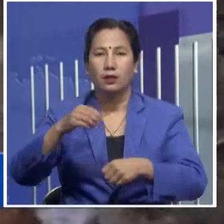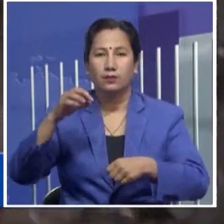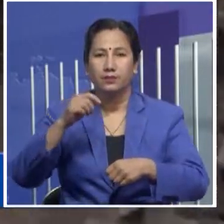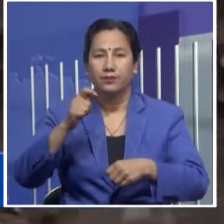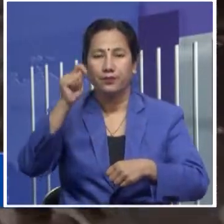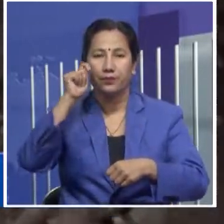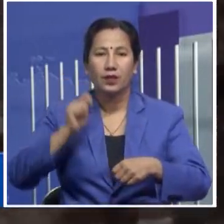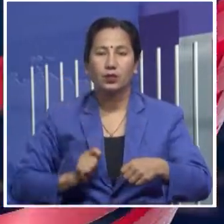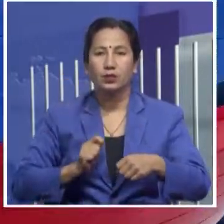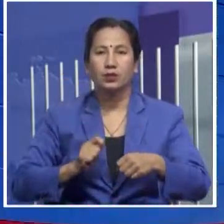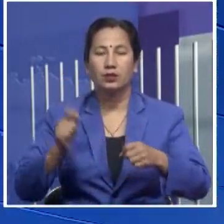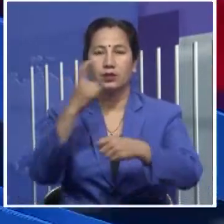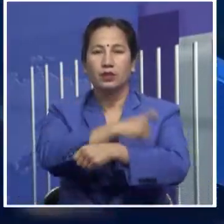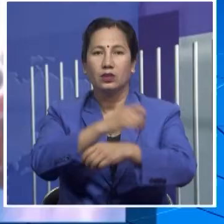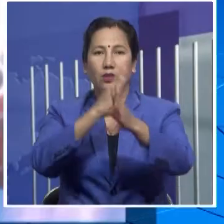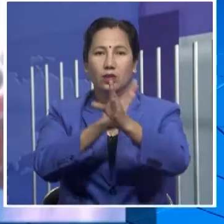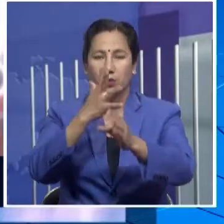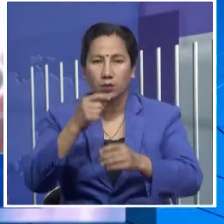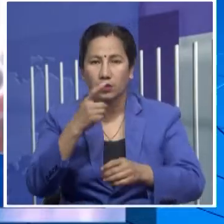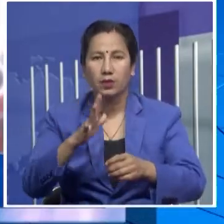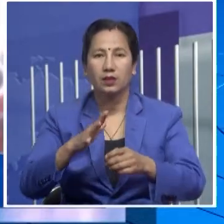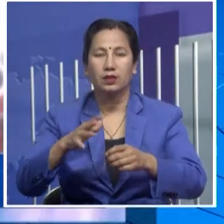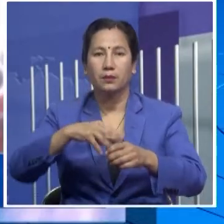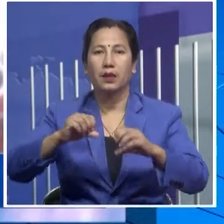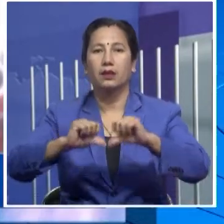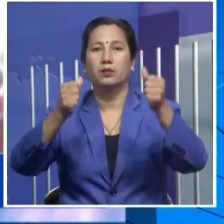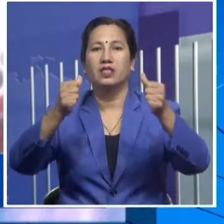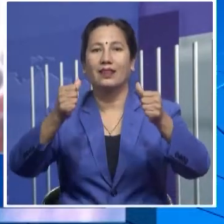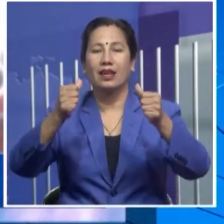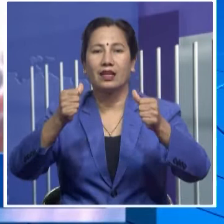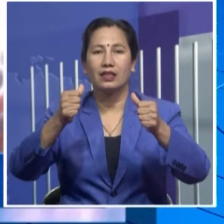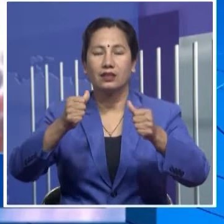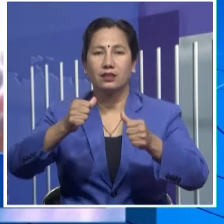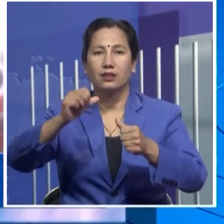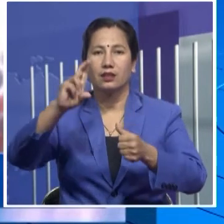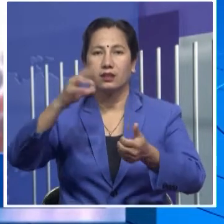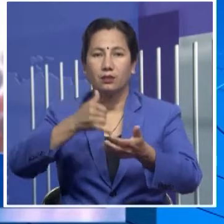ठूलो जोखिम नभएको भनाई। र सर्वाधिक विजेता